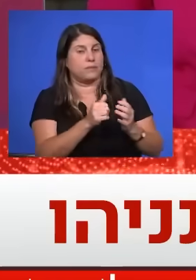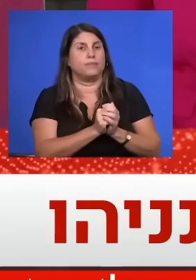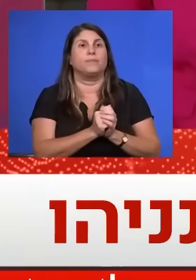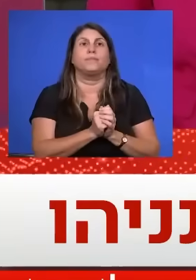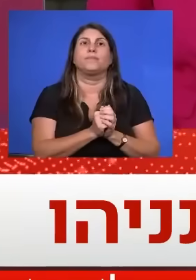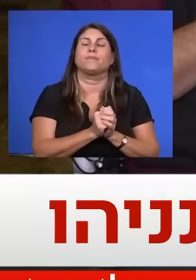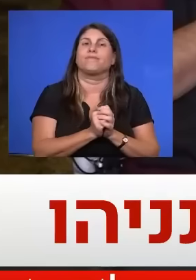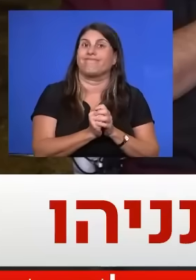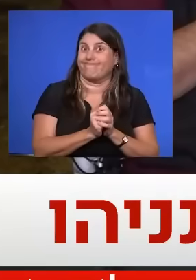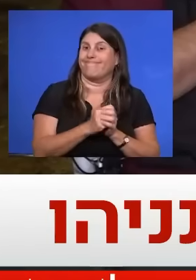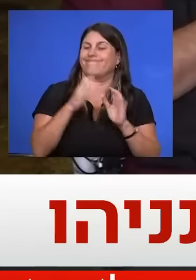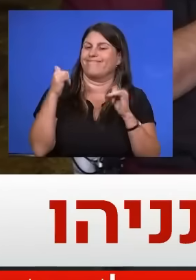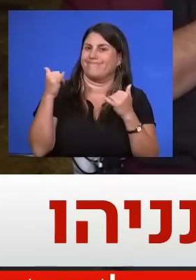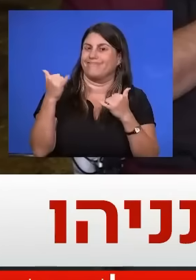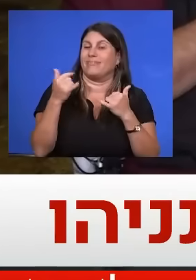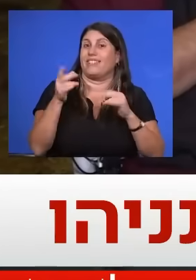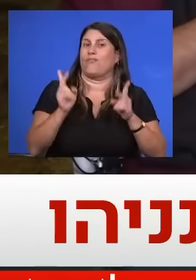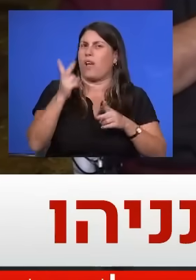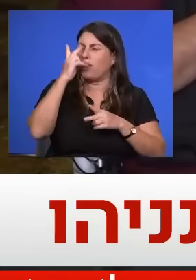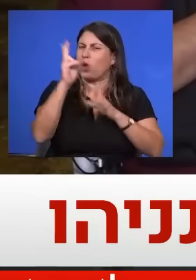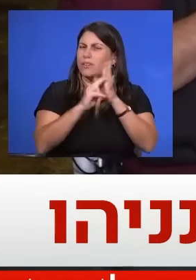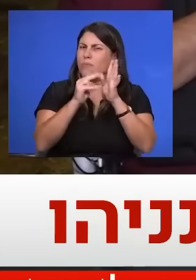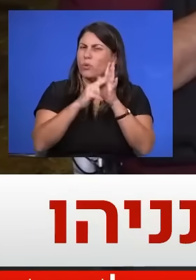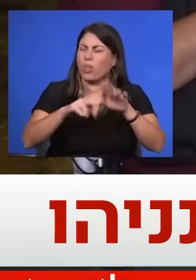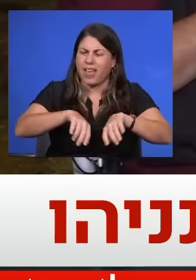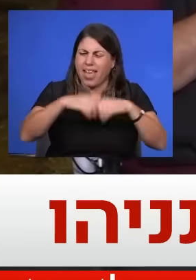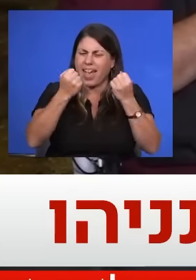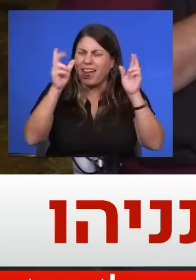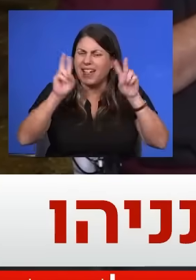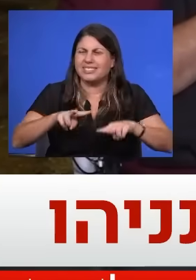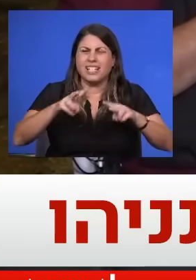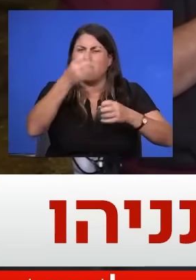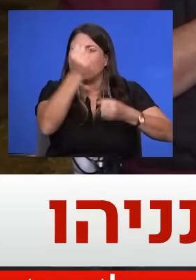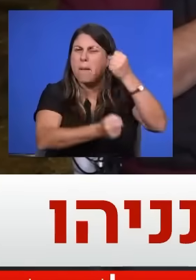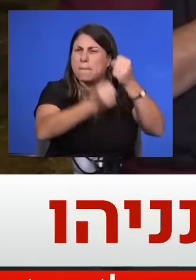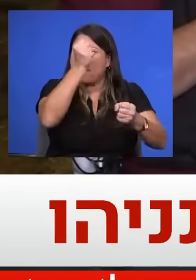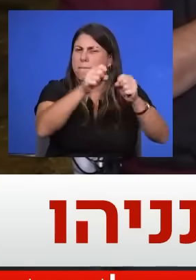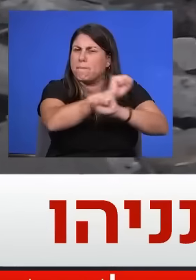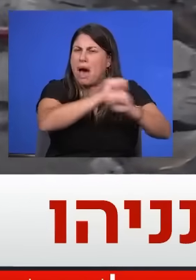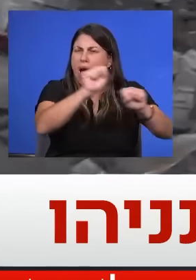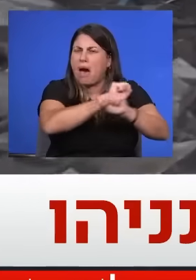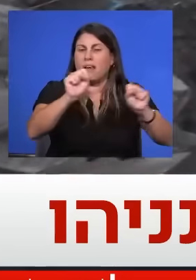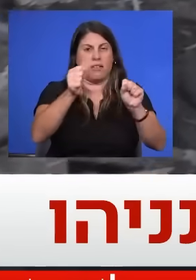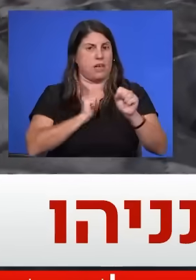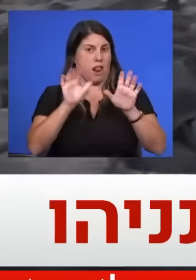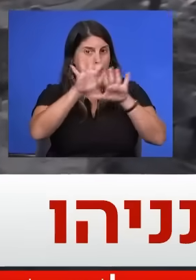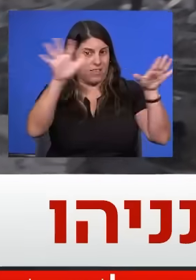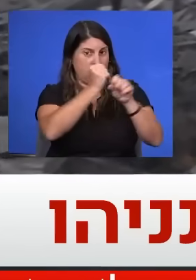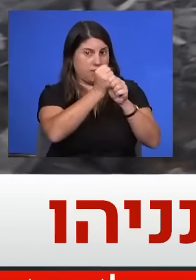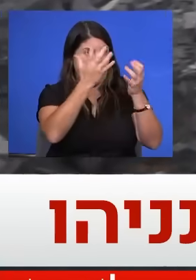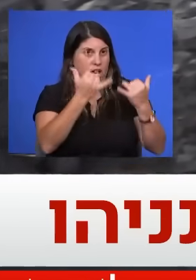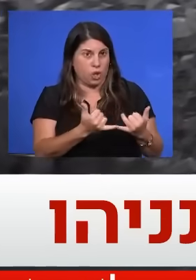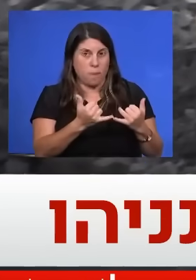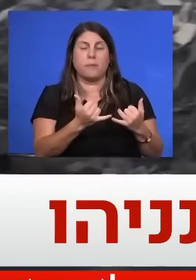נכון, אם נוכל לראות את התמונות של ההרס הרב, של ההפצצות שביצע חיל האוויר היום, איתי בלומנטל, מה